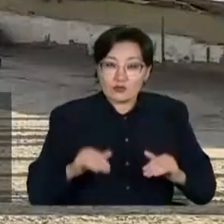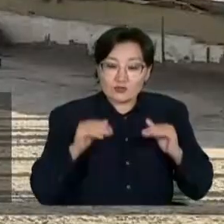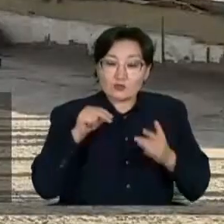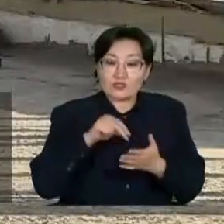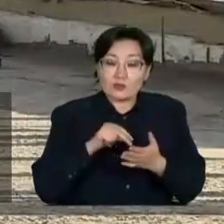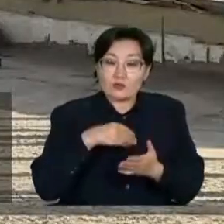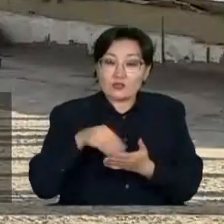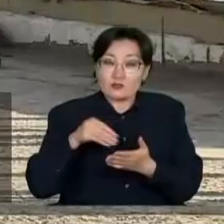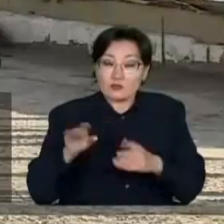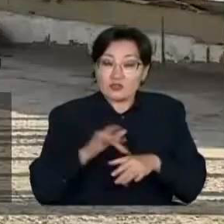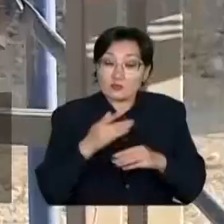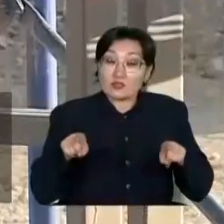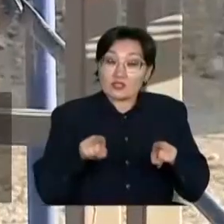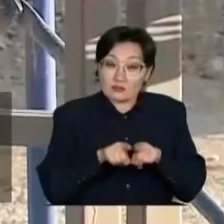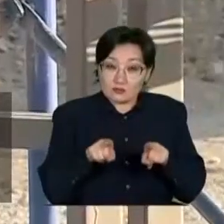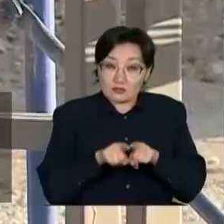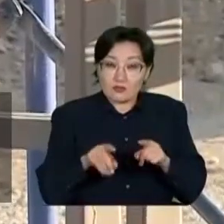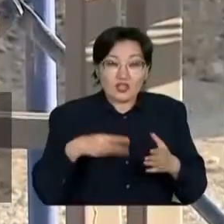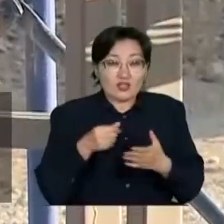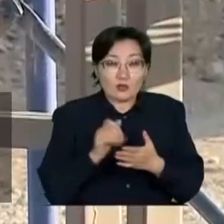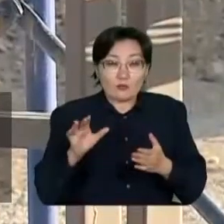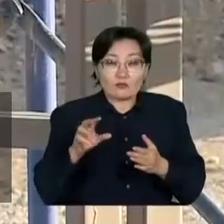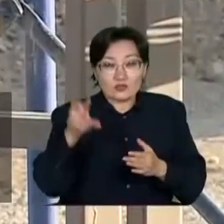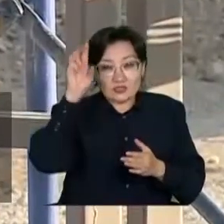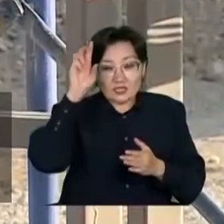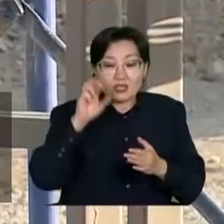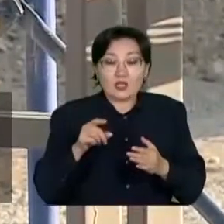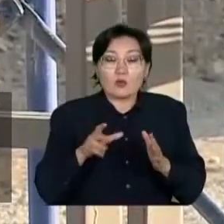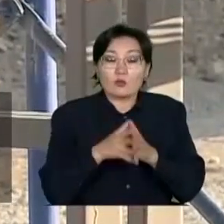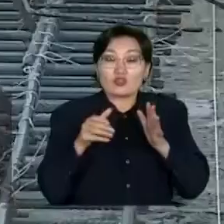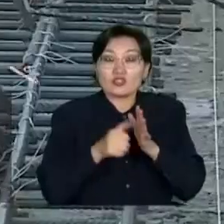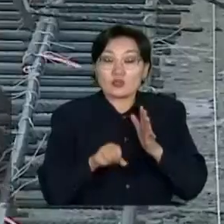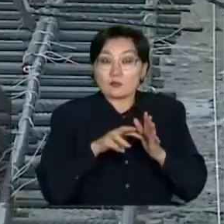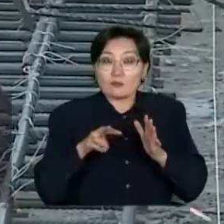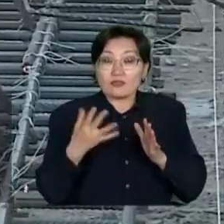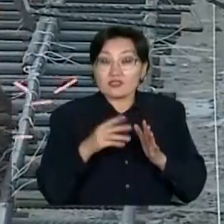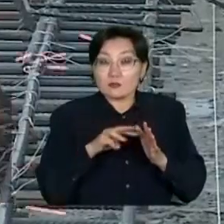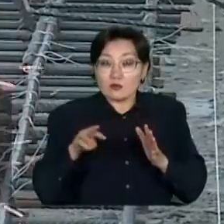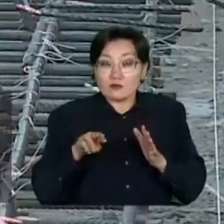суммы приобретения услуг и таким образом недоплатил в казну больше 605 миллионов тенге.